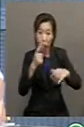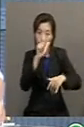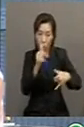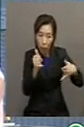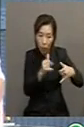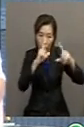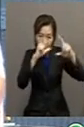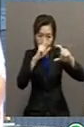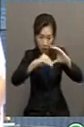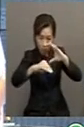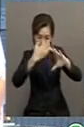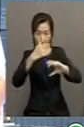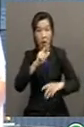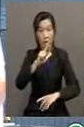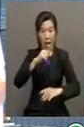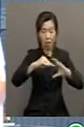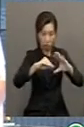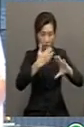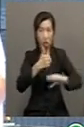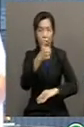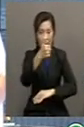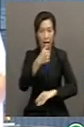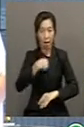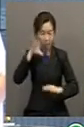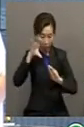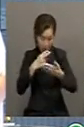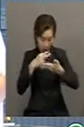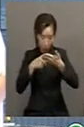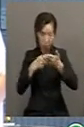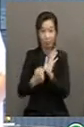อรุณมาแล้วก็ส่งมาทางไลน์ให้กับทีมงานได้นะครับเราก็จะนำเสนอกับคุณผู้ชมครับ